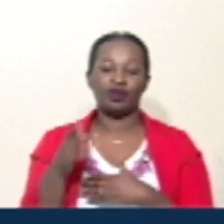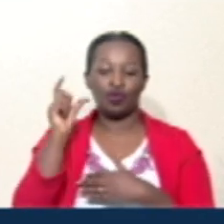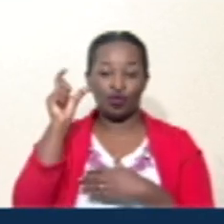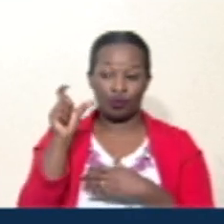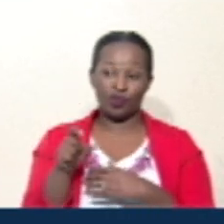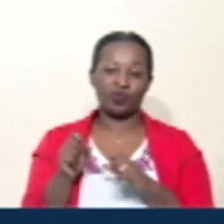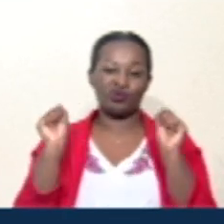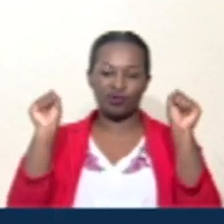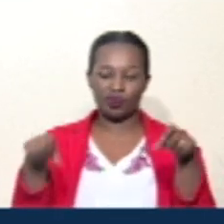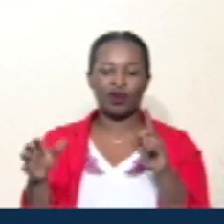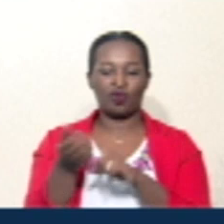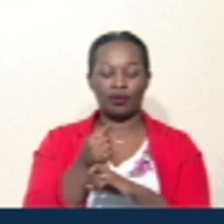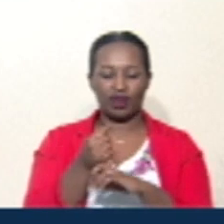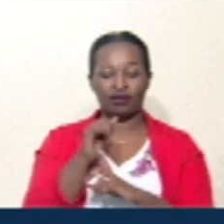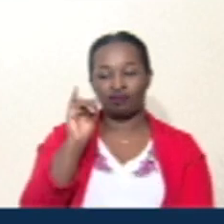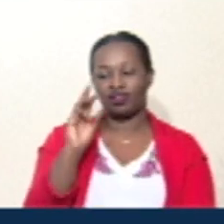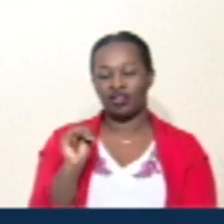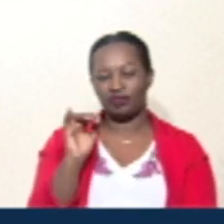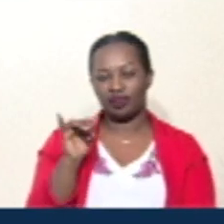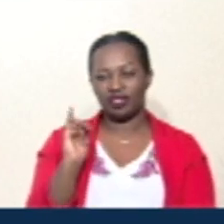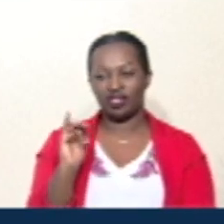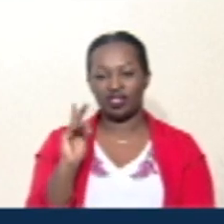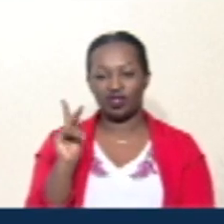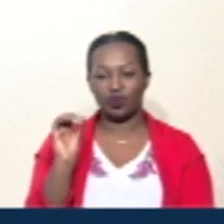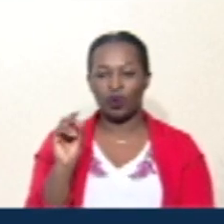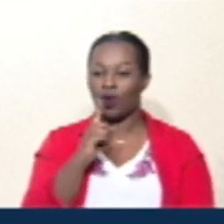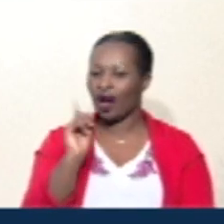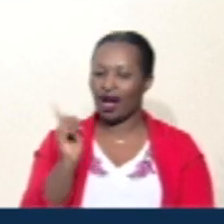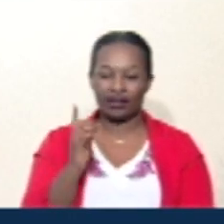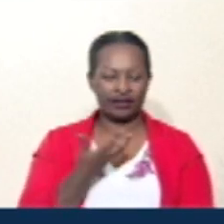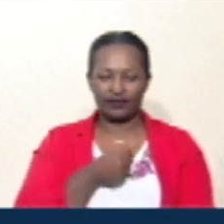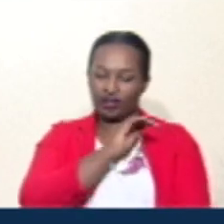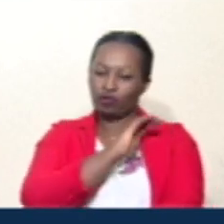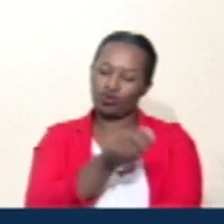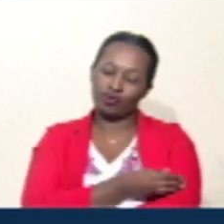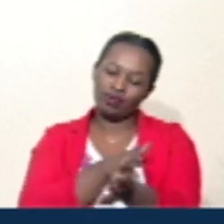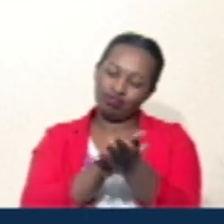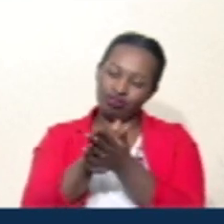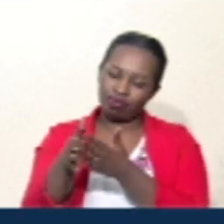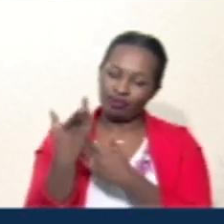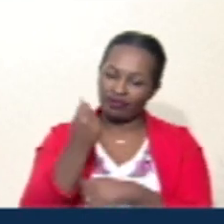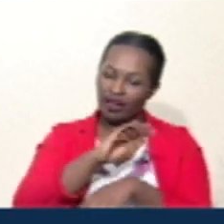kugira ngo abone impyiko ariko adafite ubushobozi bwo gukavaringa zira cost zose